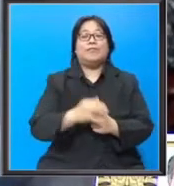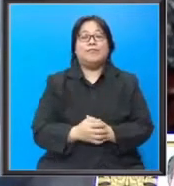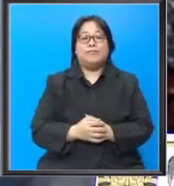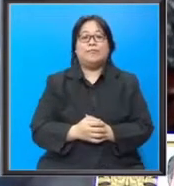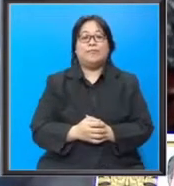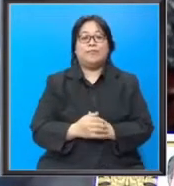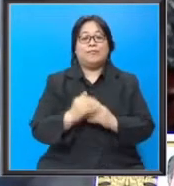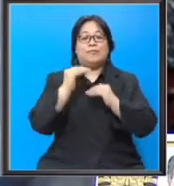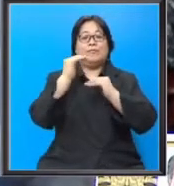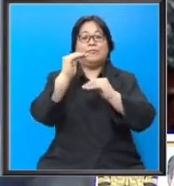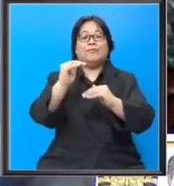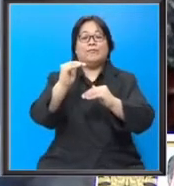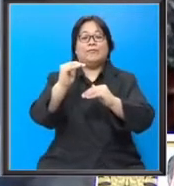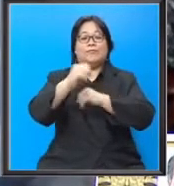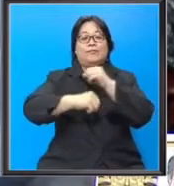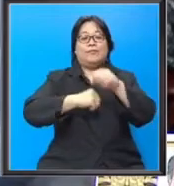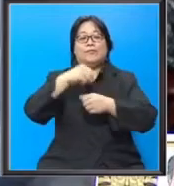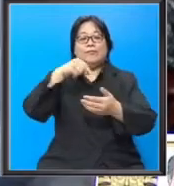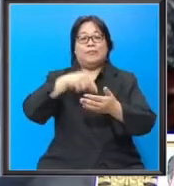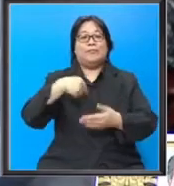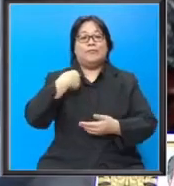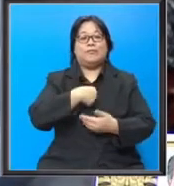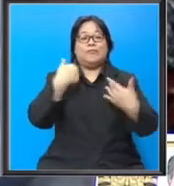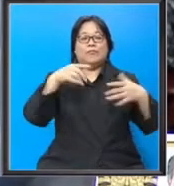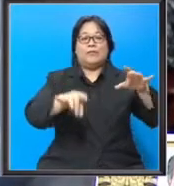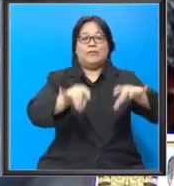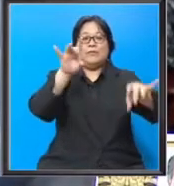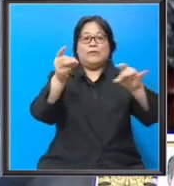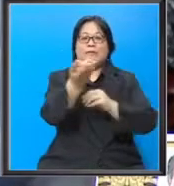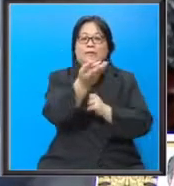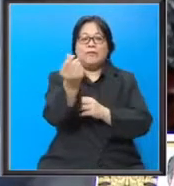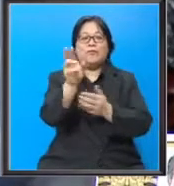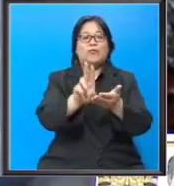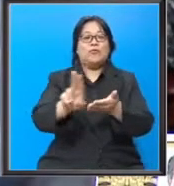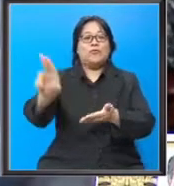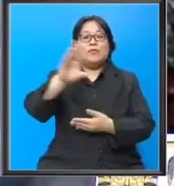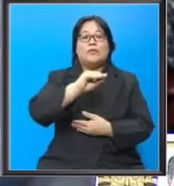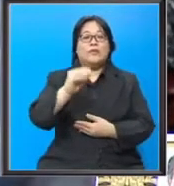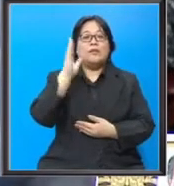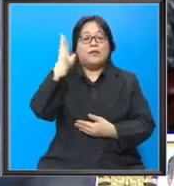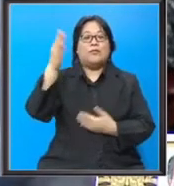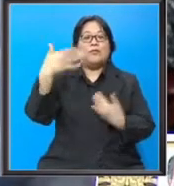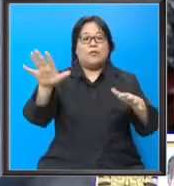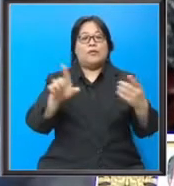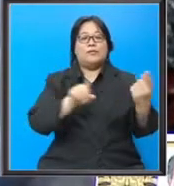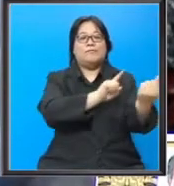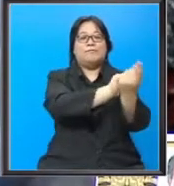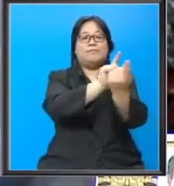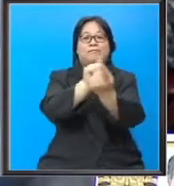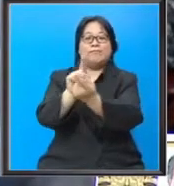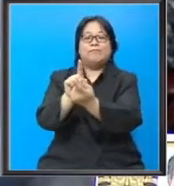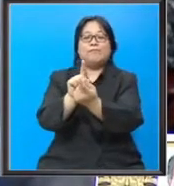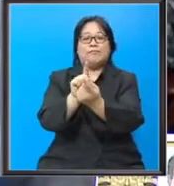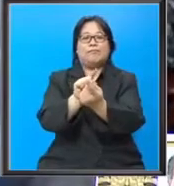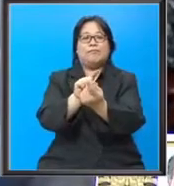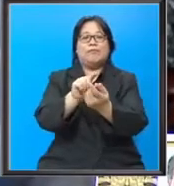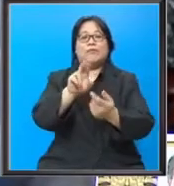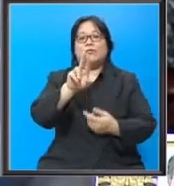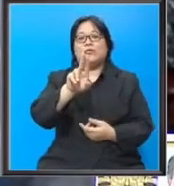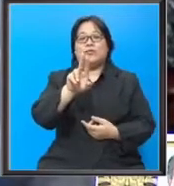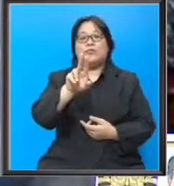ke dalam tempo yang tahu ini Kitalah pemenang pasti bopo ini pasti dan kita lapor turun ke industi